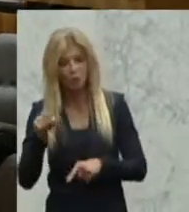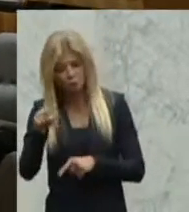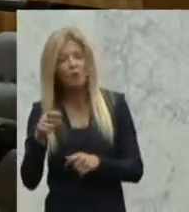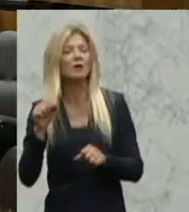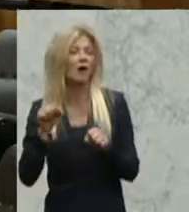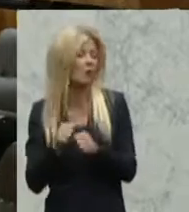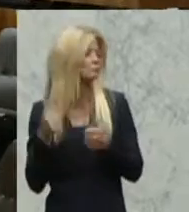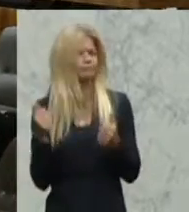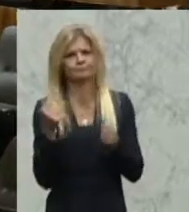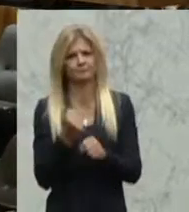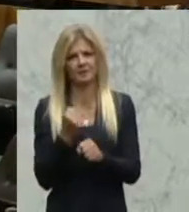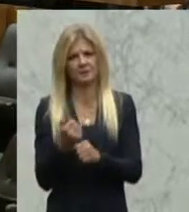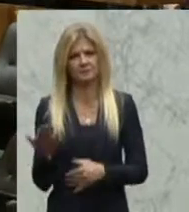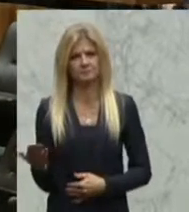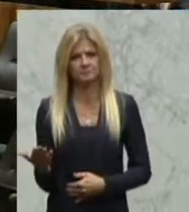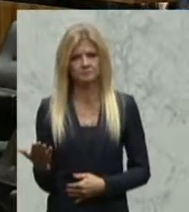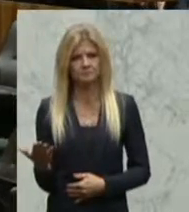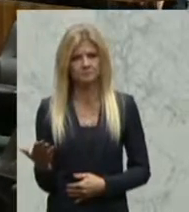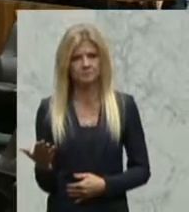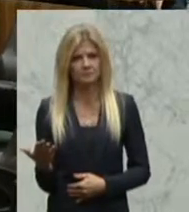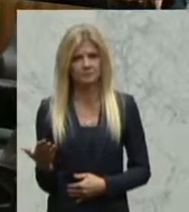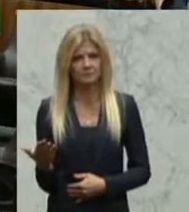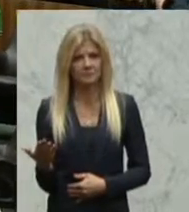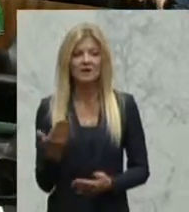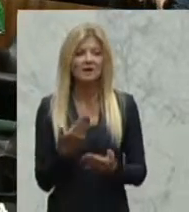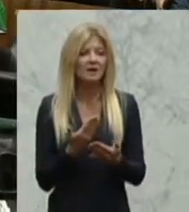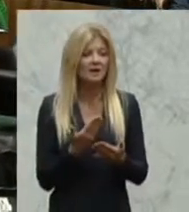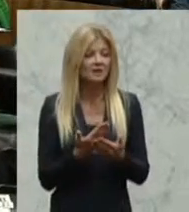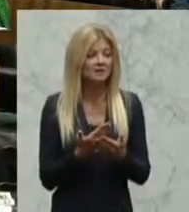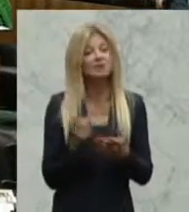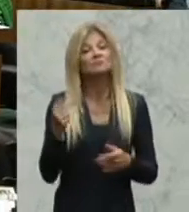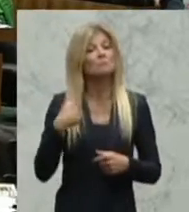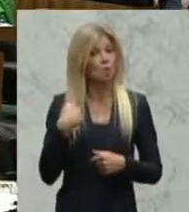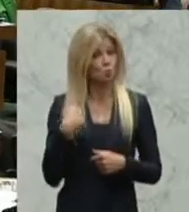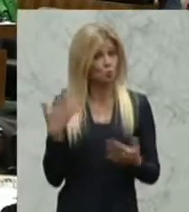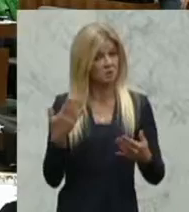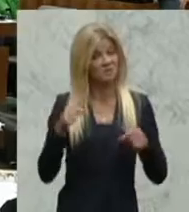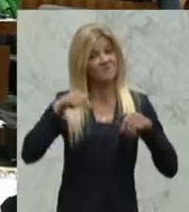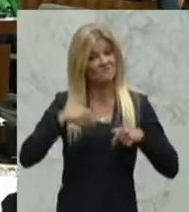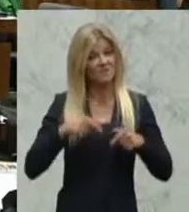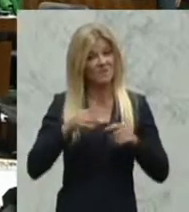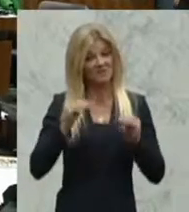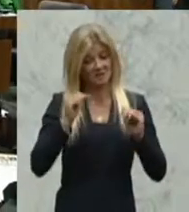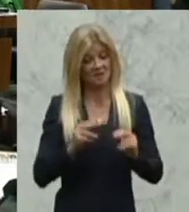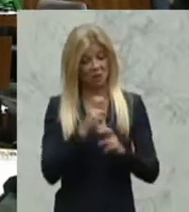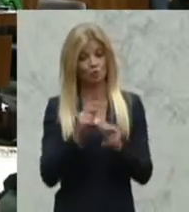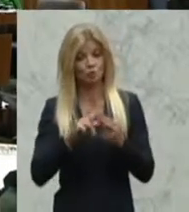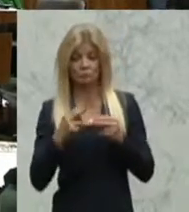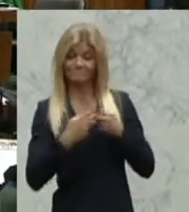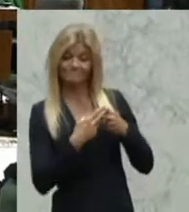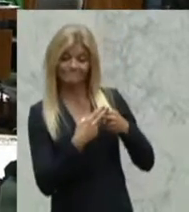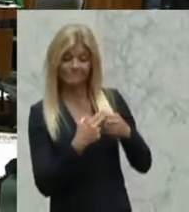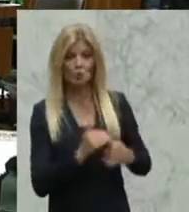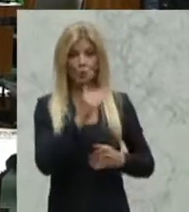Arbeit geleistet. Und ich kann Ihnen ebenfalls versichern, bei uns im westlichen Niederösterreich und im angrenzenden Oberösterreich